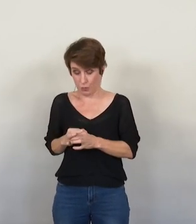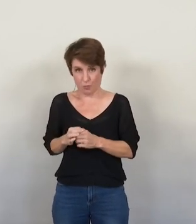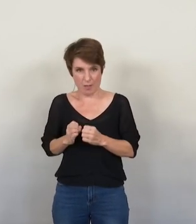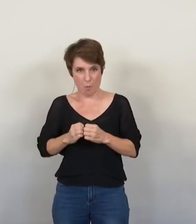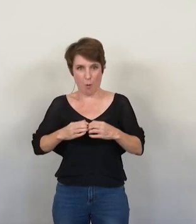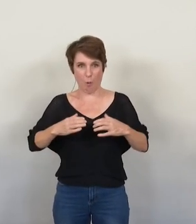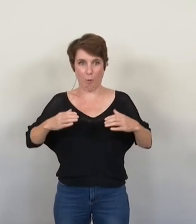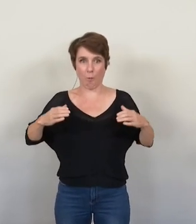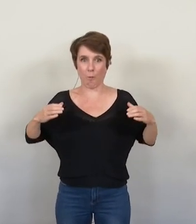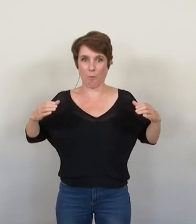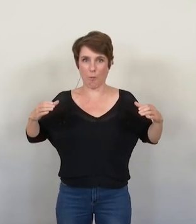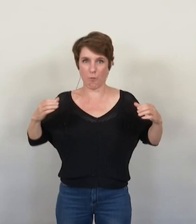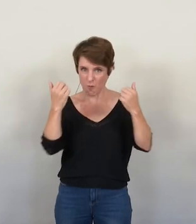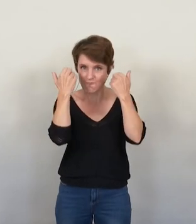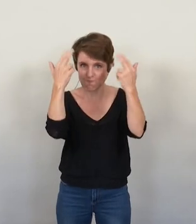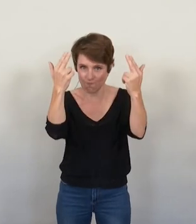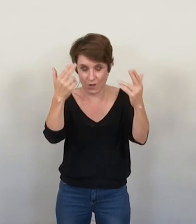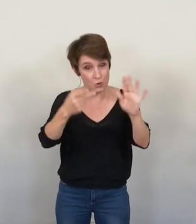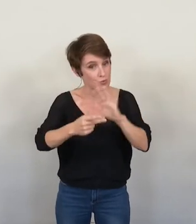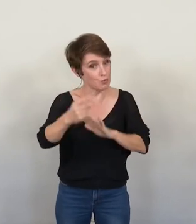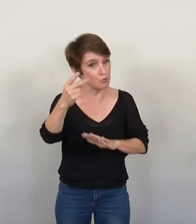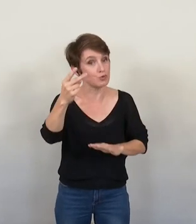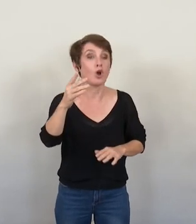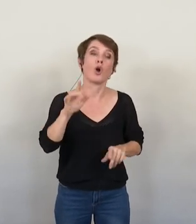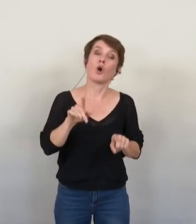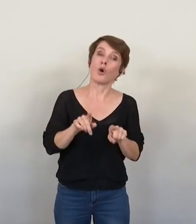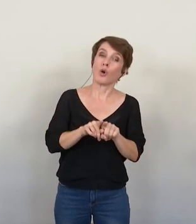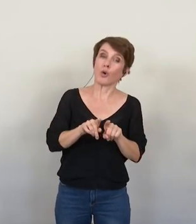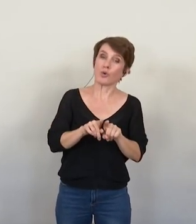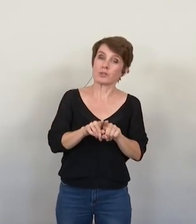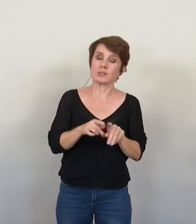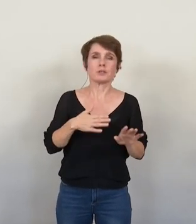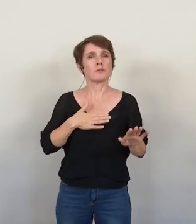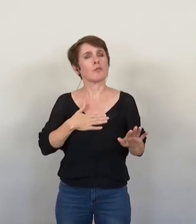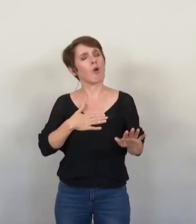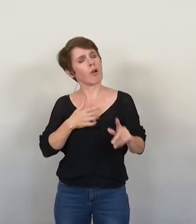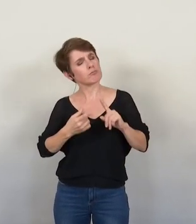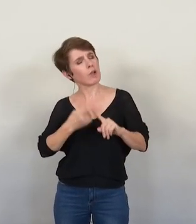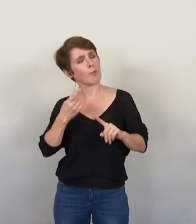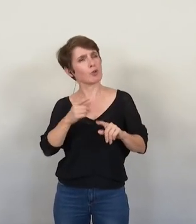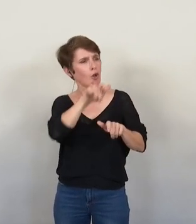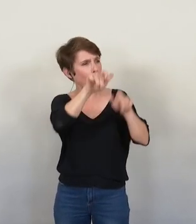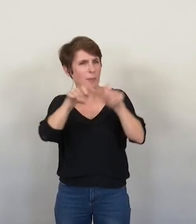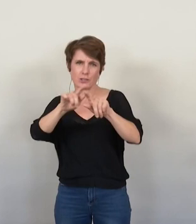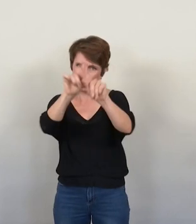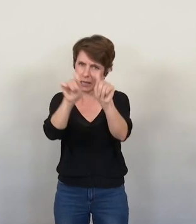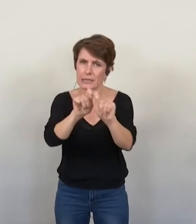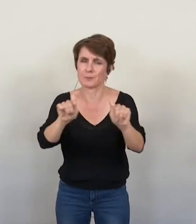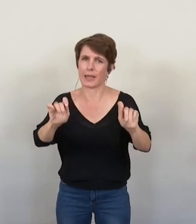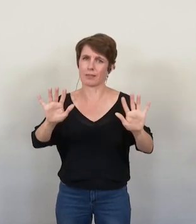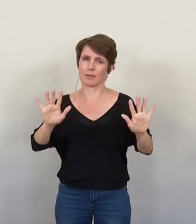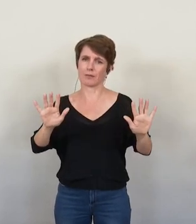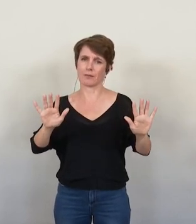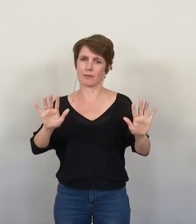je serai aussi je vais vous le dire Monsieur le Maire plus respectueux des des personnes pour ne pas imiter l'tit